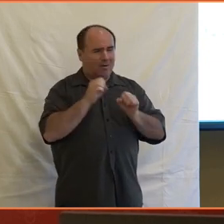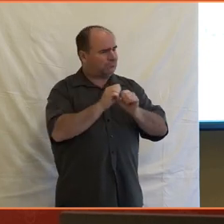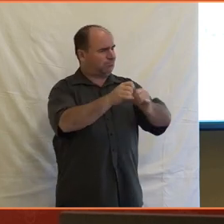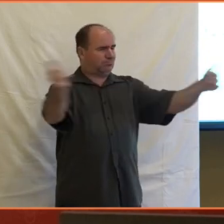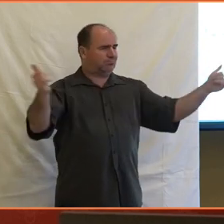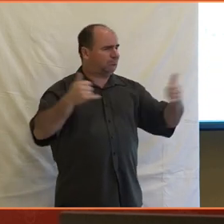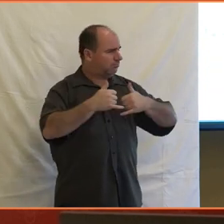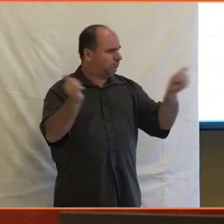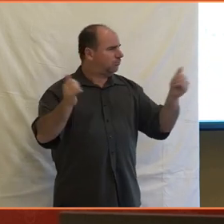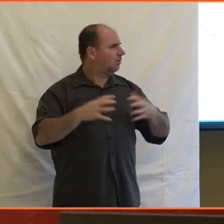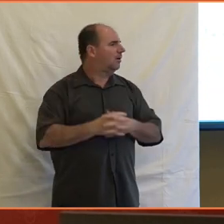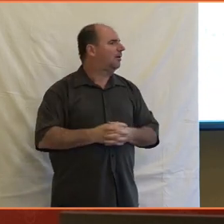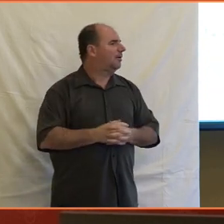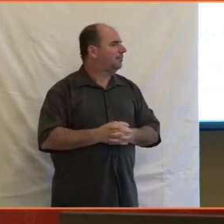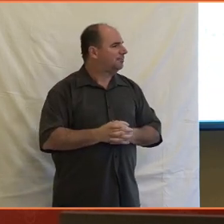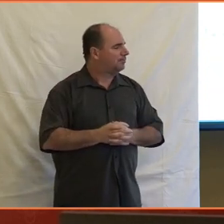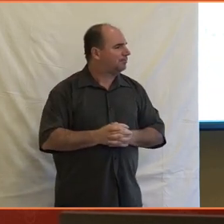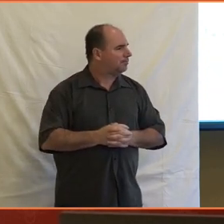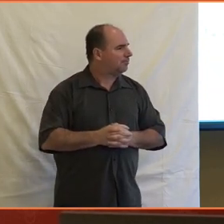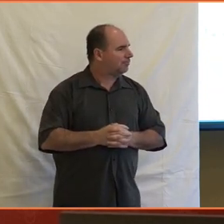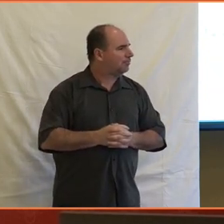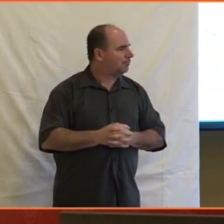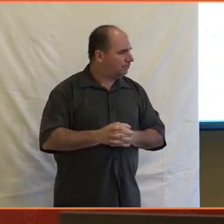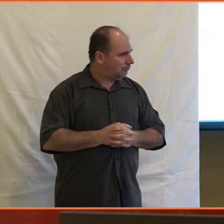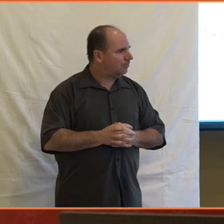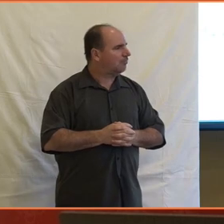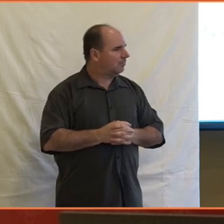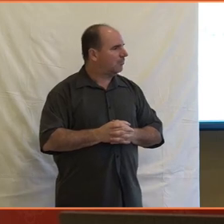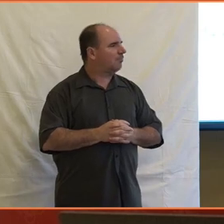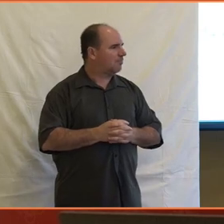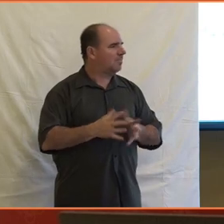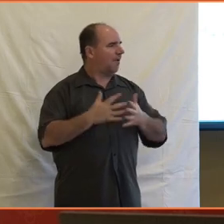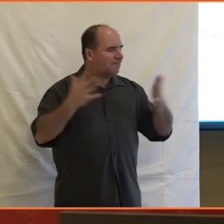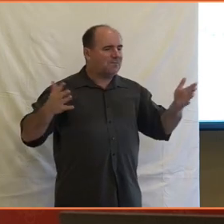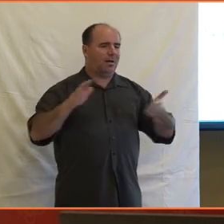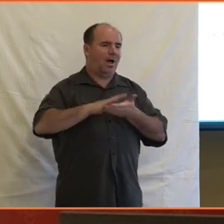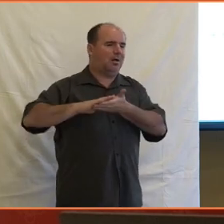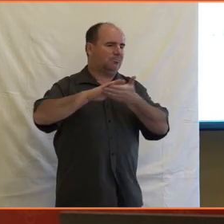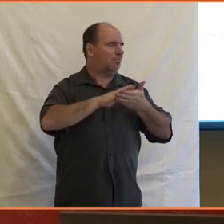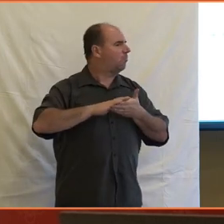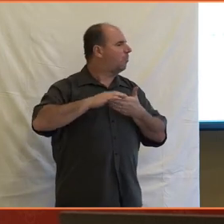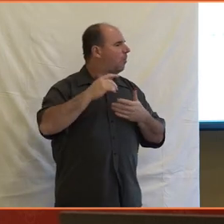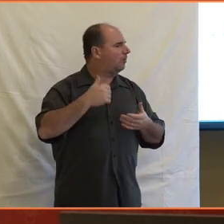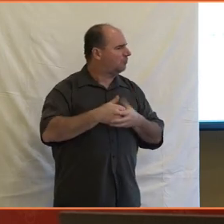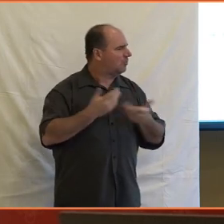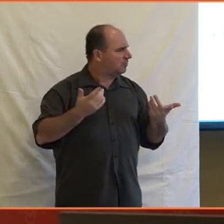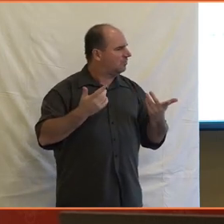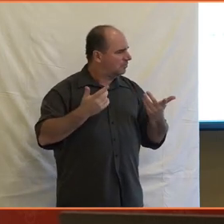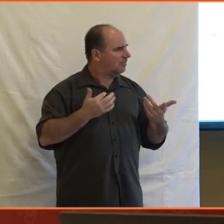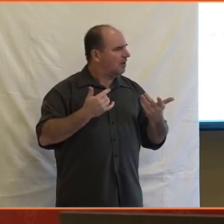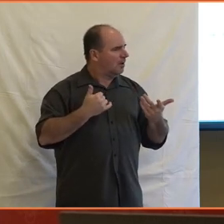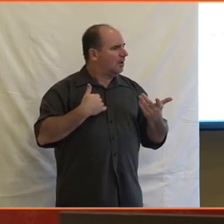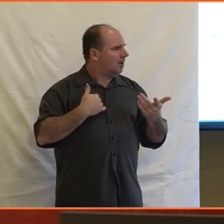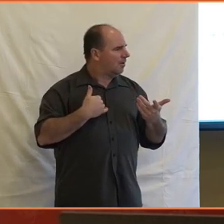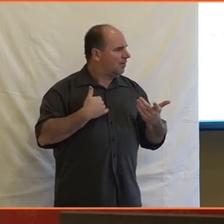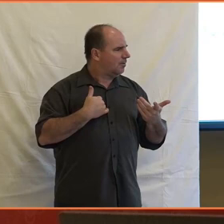jsou prostě, no, v korporátní by se to označilo early adopters, prostě ti, kdo se ženou